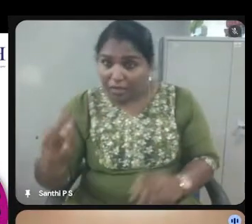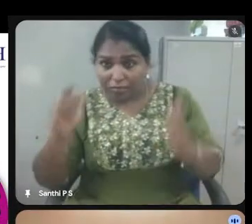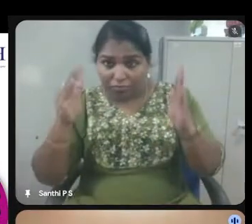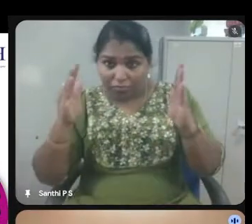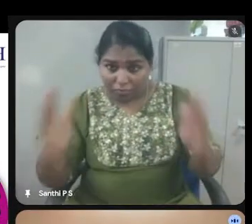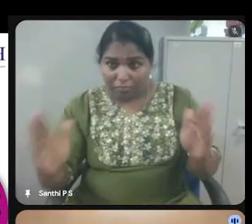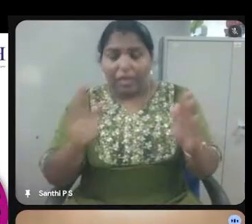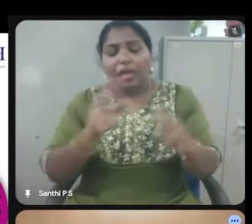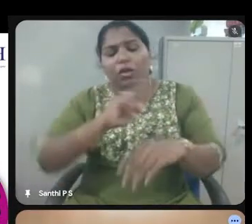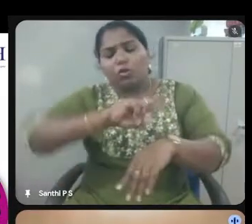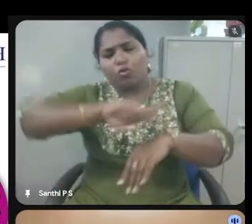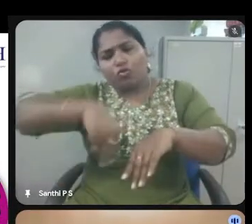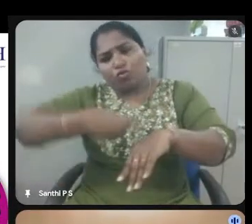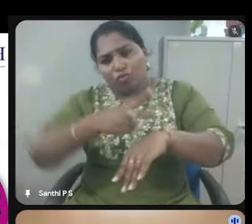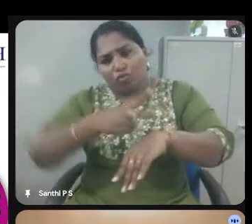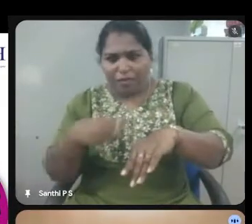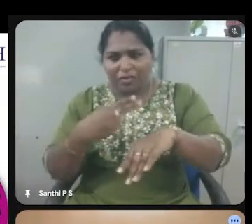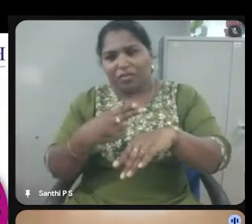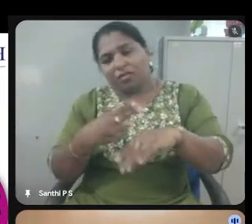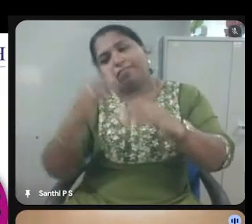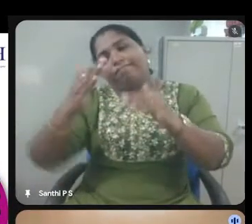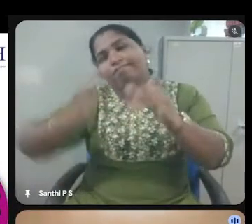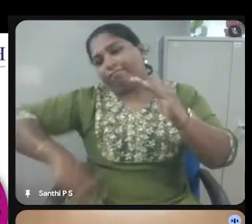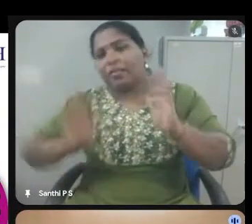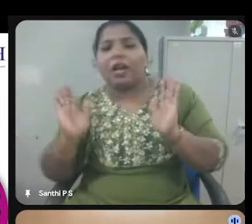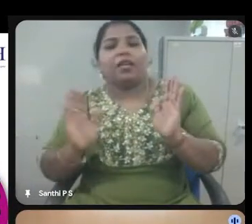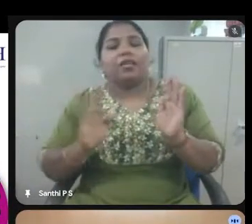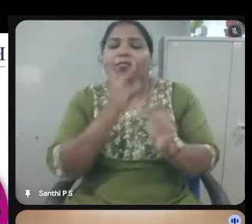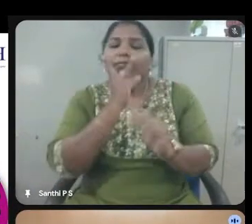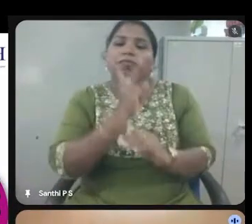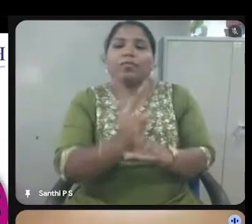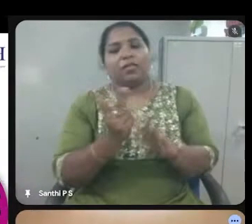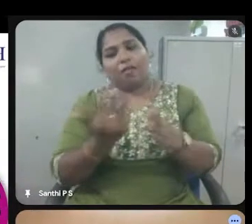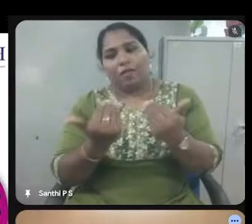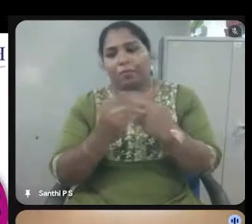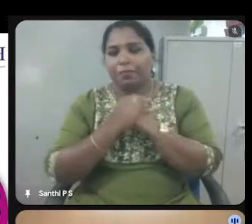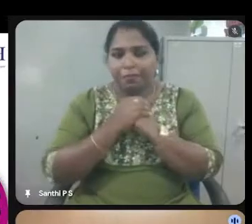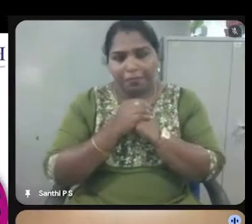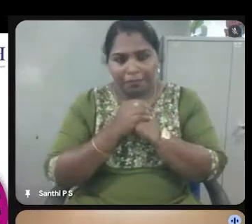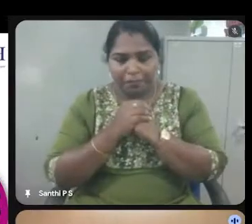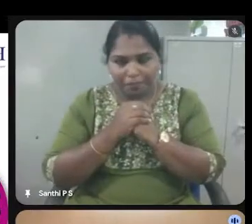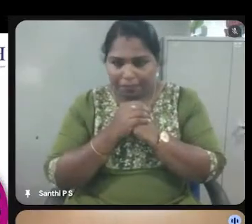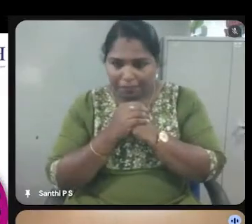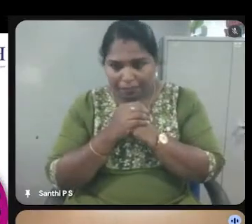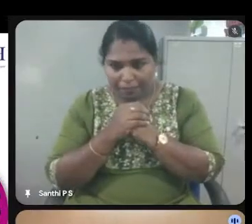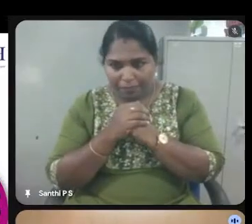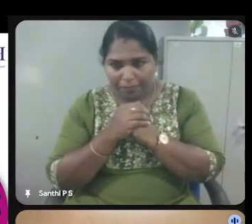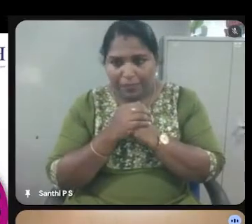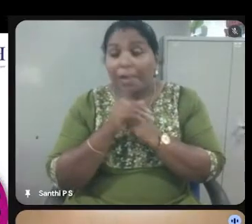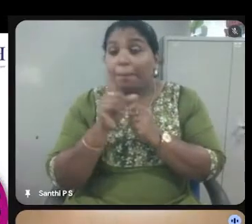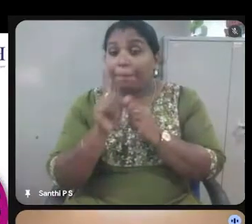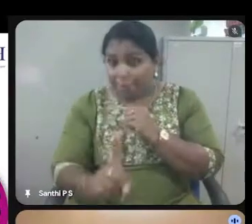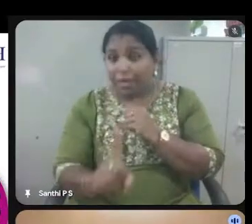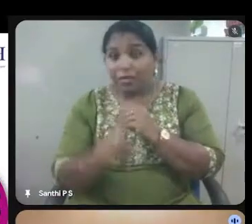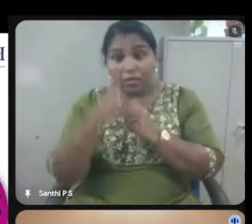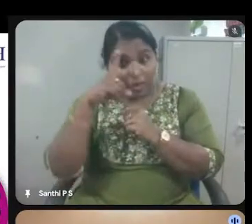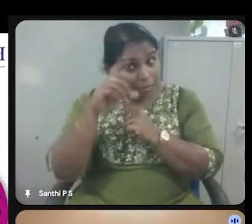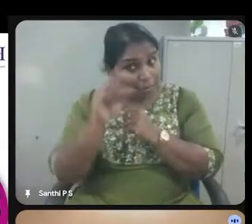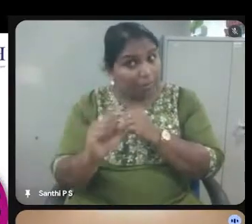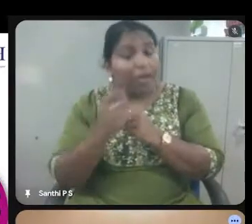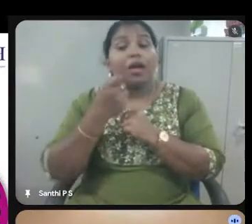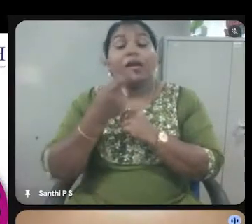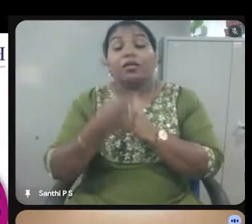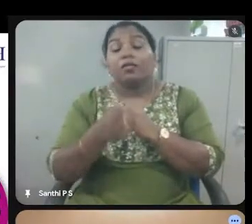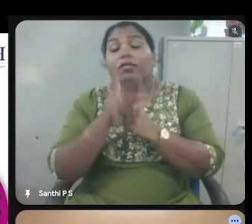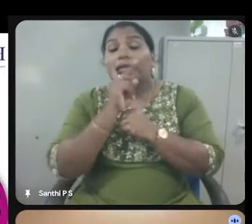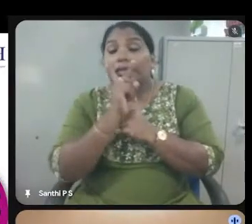2 മണിക്കൂറിൽ കൂടാതെ, അതായത് 2 മണിക്കൂറിന് താഴെ ആയിരിക്കണം അവരുടെ സ്ക്രീൻ ടൈം എന്ന് പറയുന്നത്. അതും അവര് എന്താ പറയാ കാണുന്ന